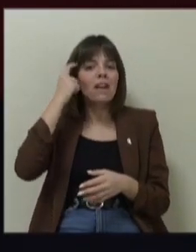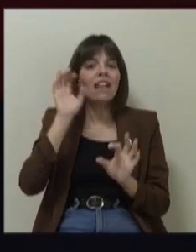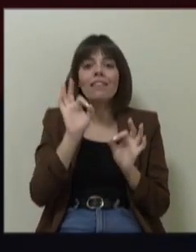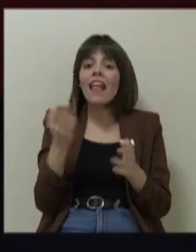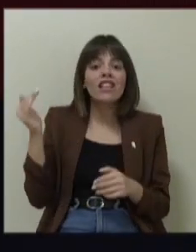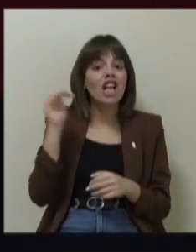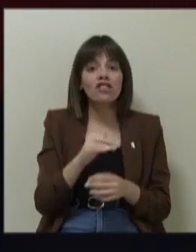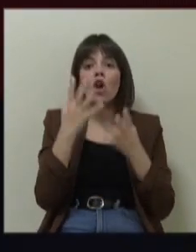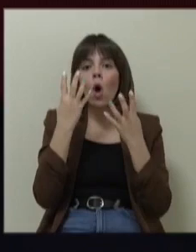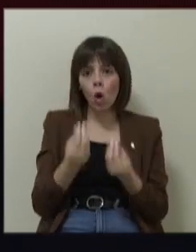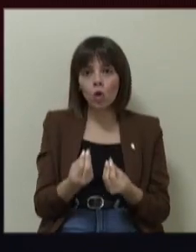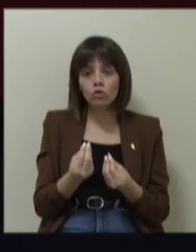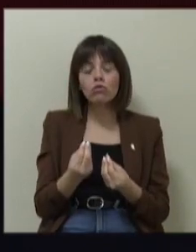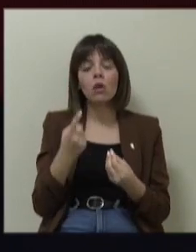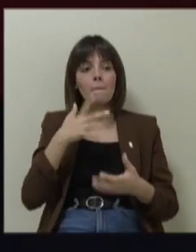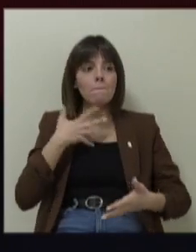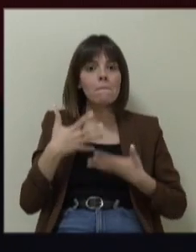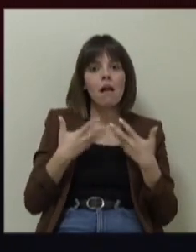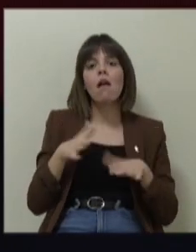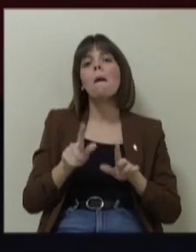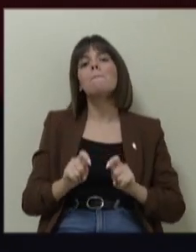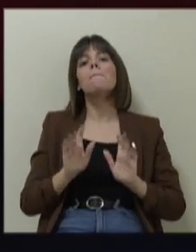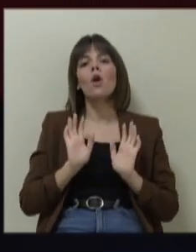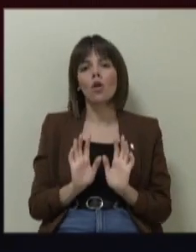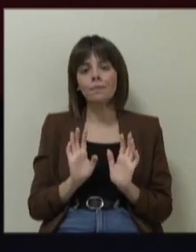neler gelebileceğiyle ilgilenmiyor.